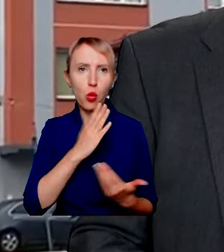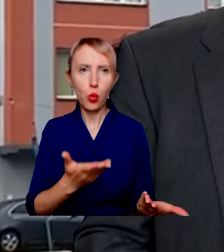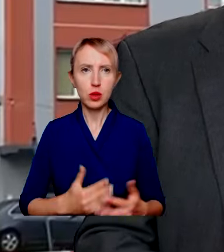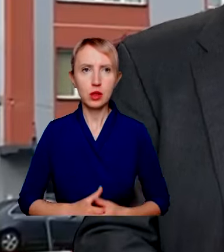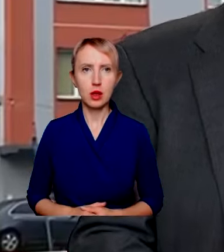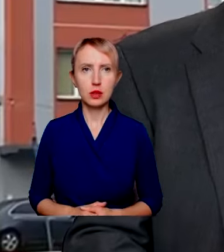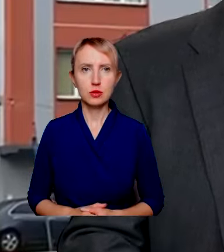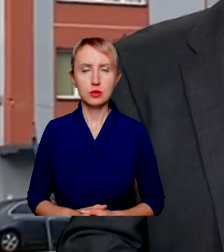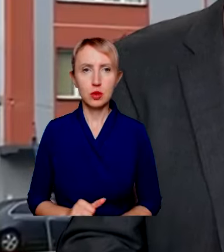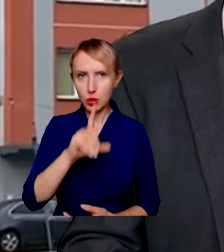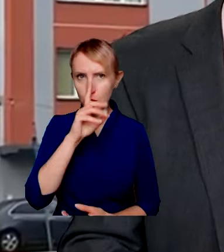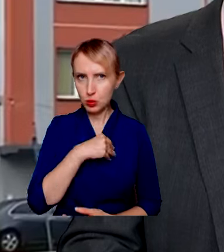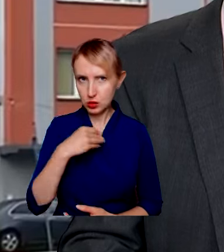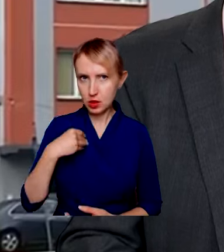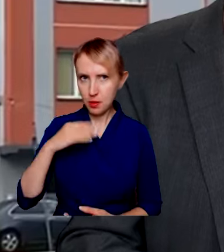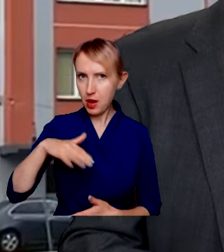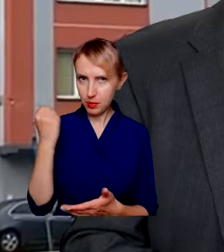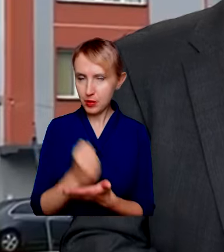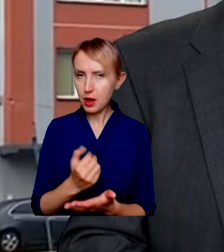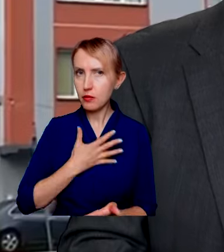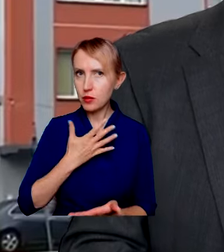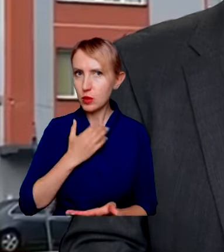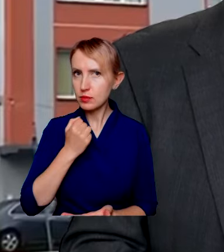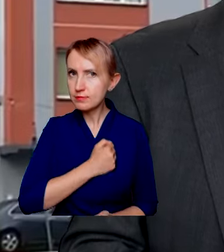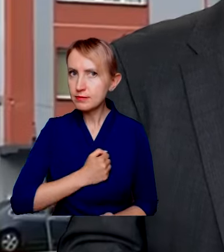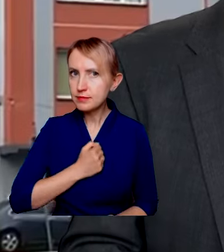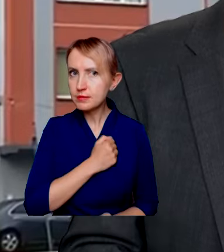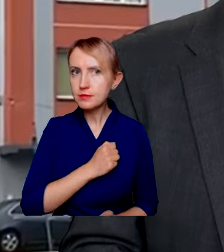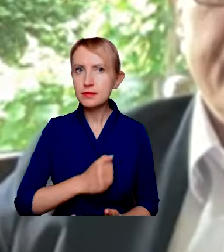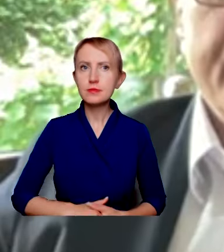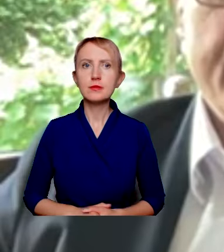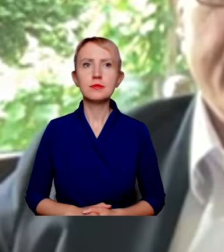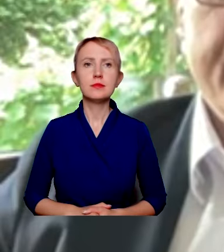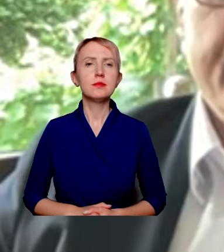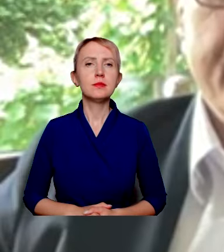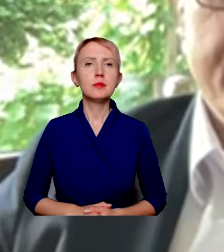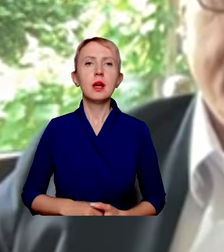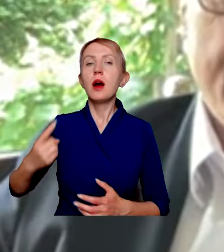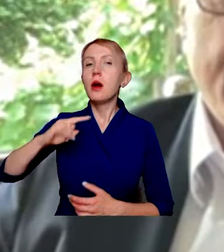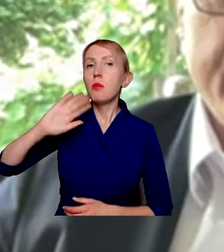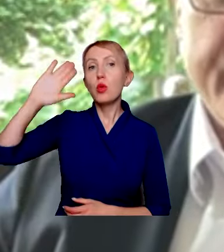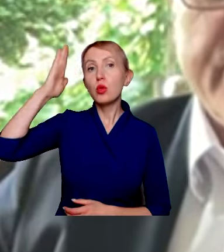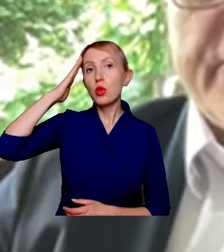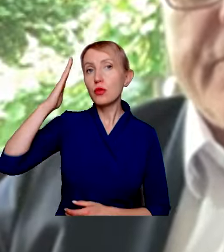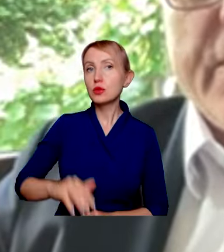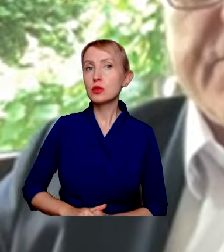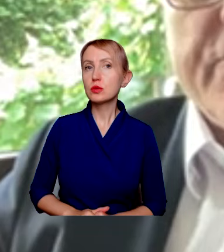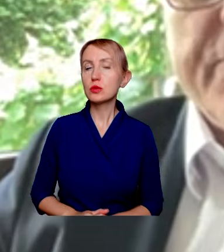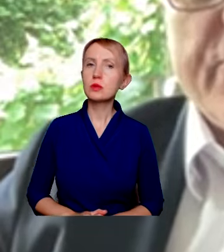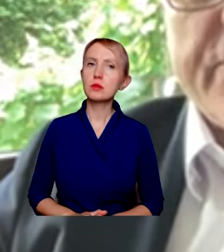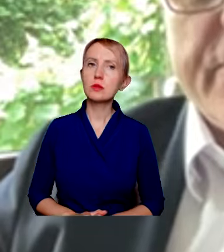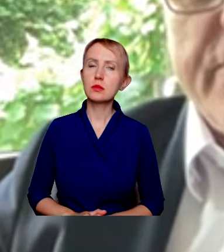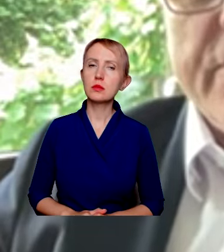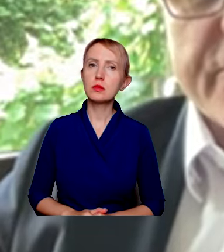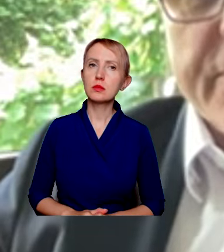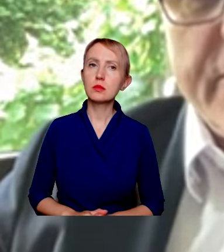Czy Polacy mają prawo czuć się zaniepokojeni? No, dowiedzieliśmy się na kanwie tych